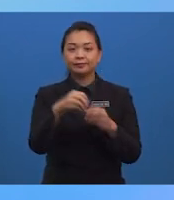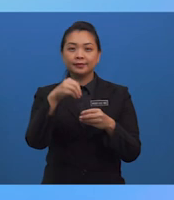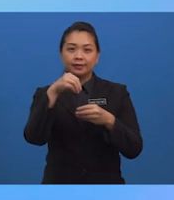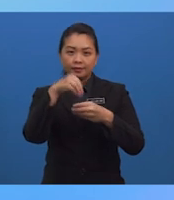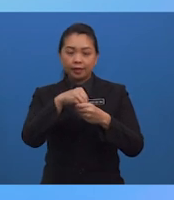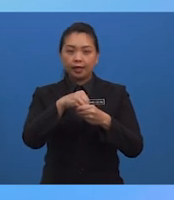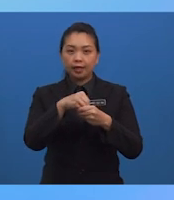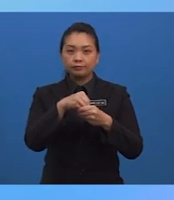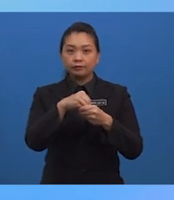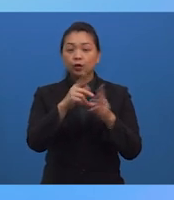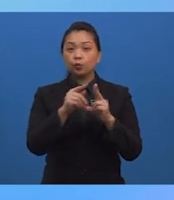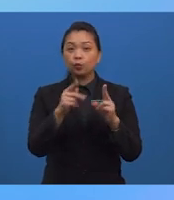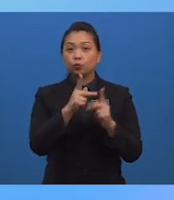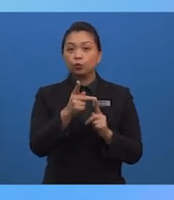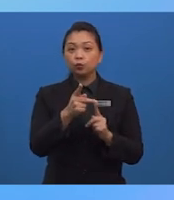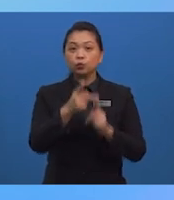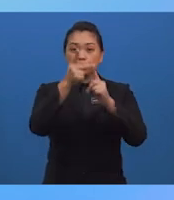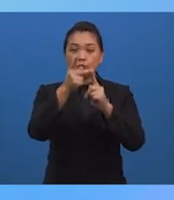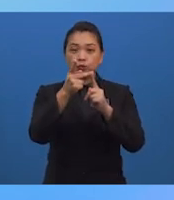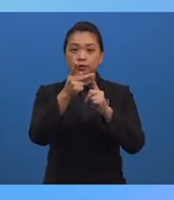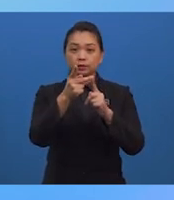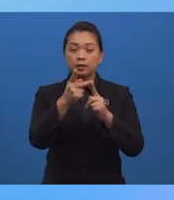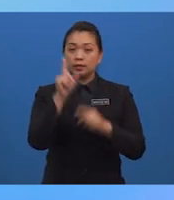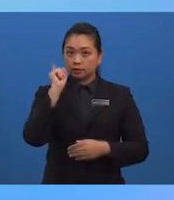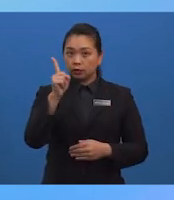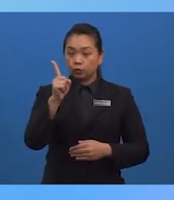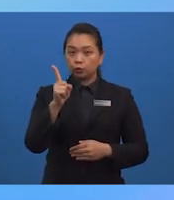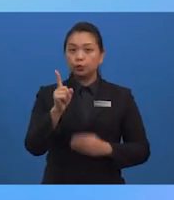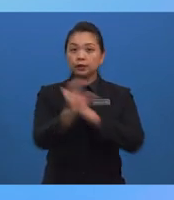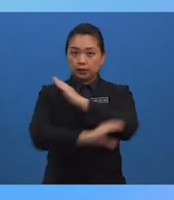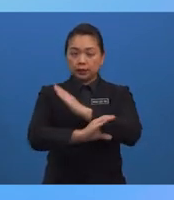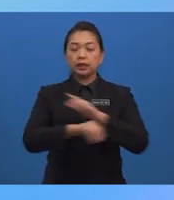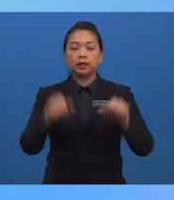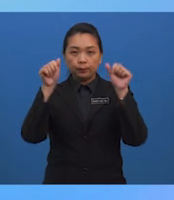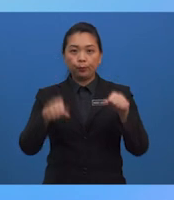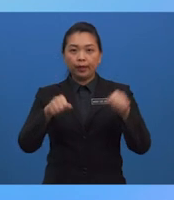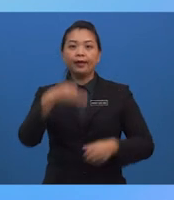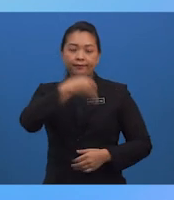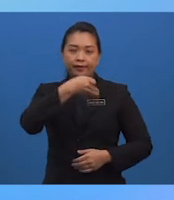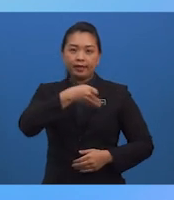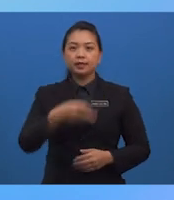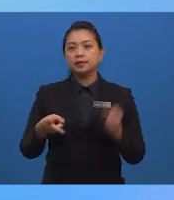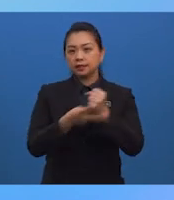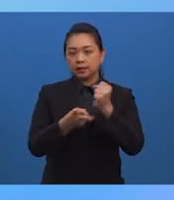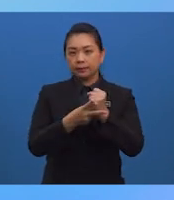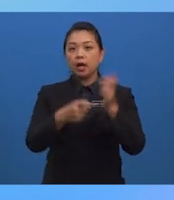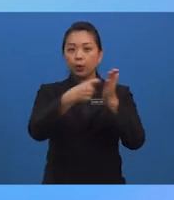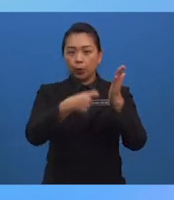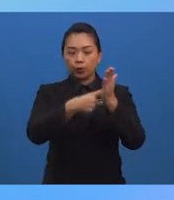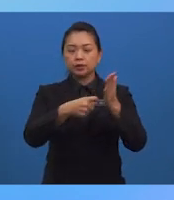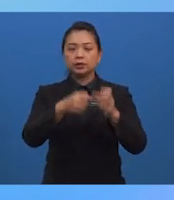konteks penghususan ekonomi, sesebuah negara memperoleh manfaat penjimatan kos